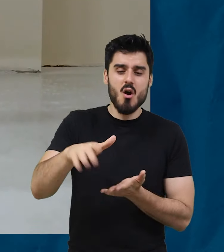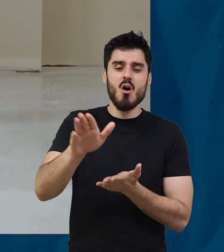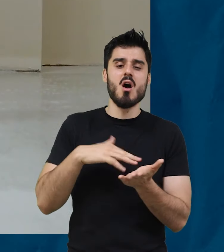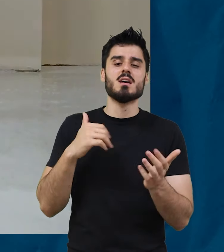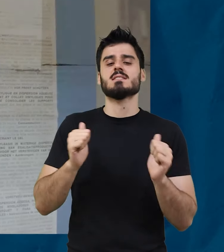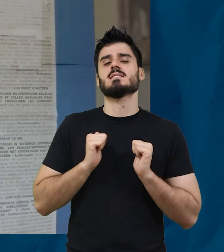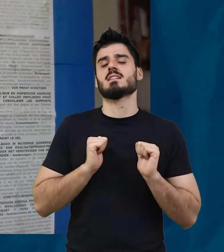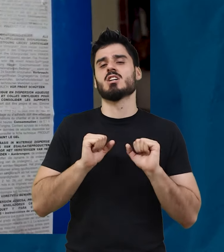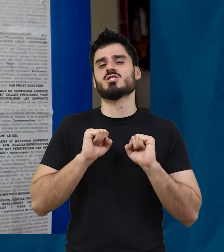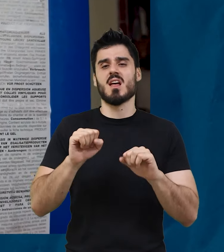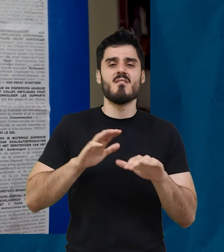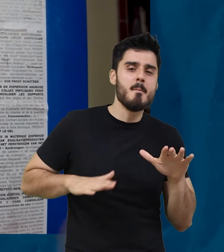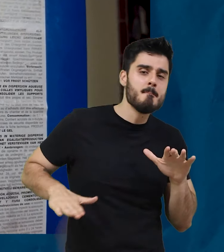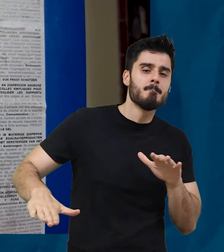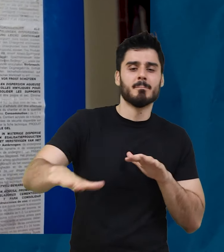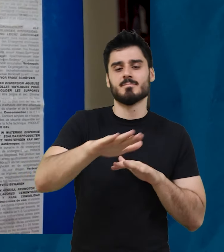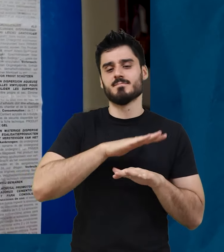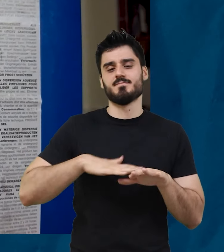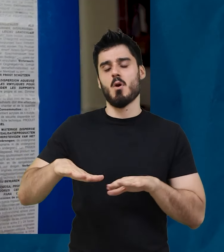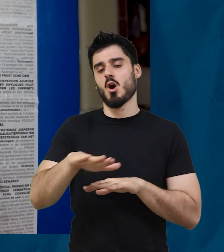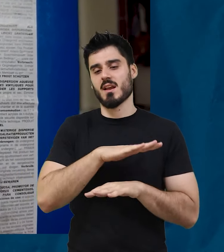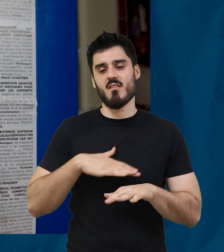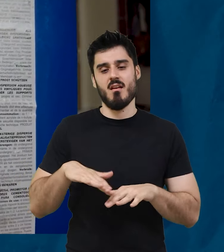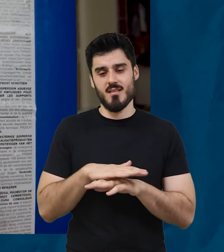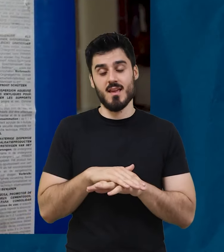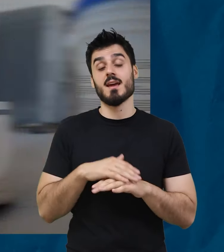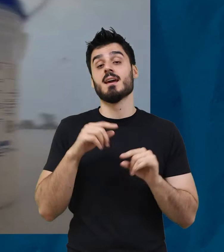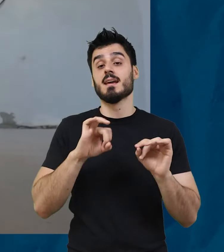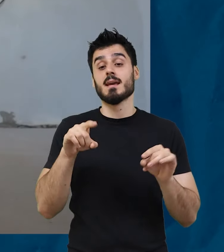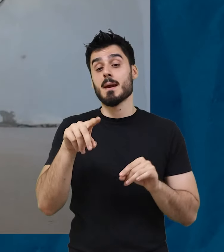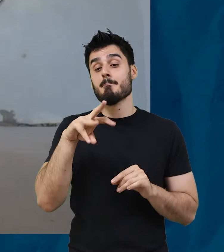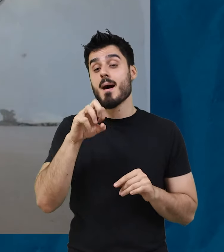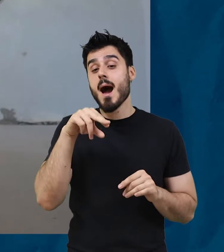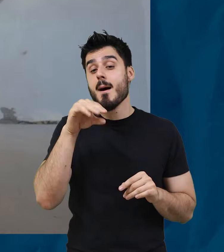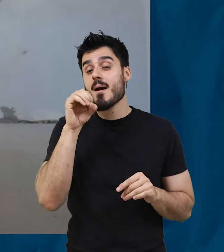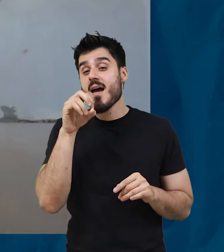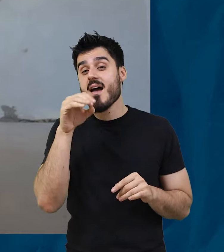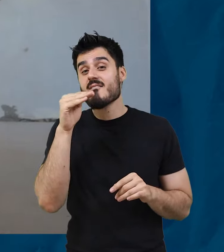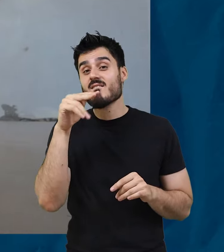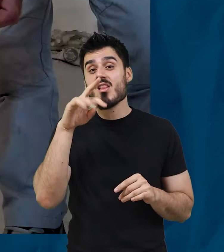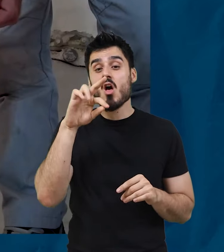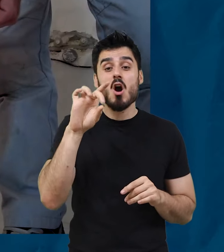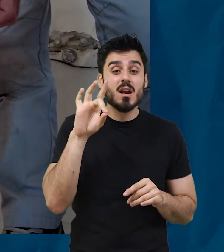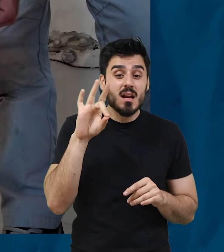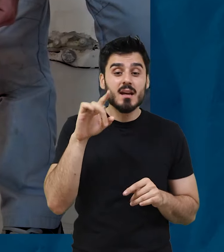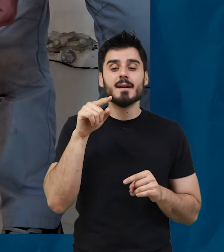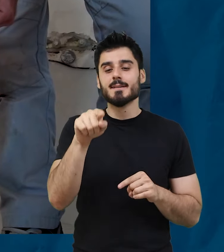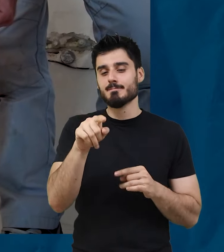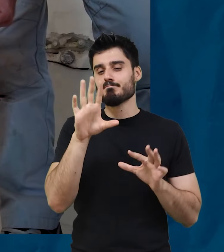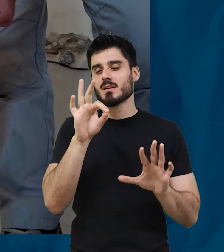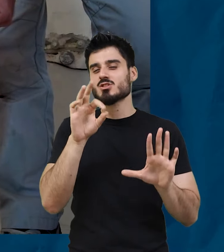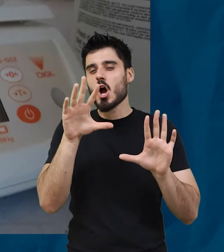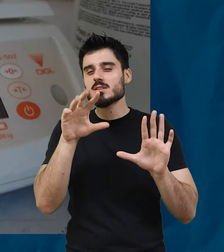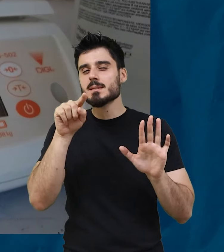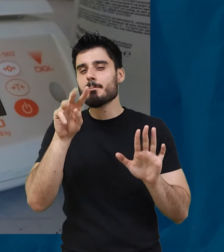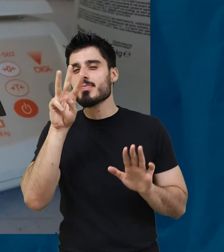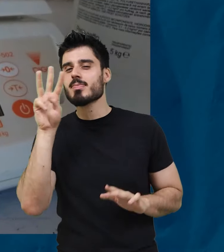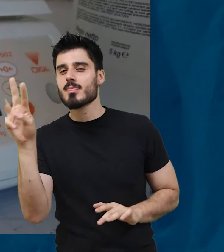нанесем прозрачните защитни покрития Primer 3296 и Mappe Floor Finish